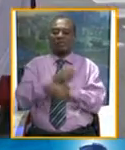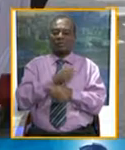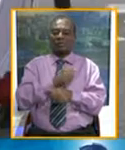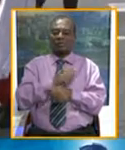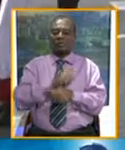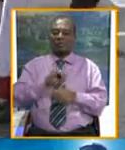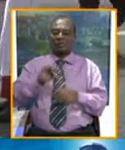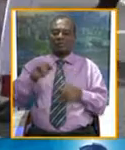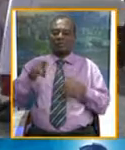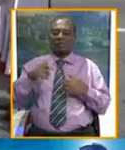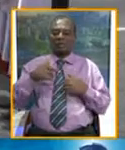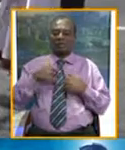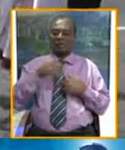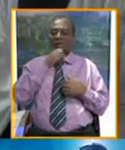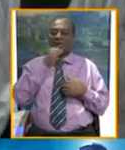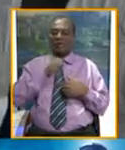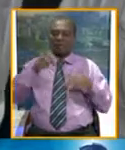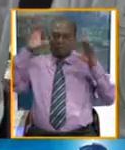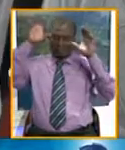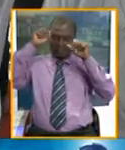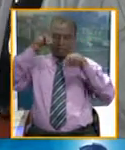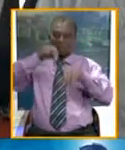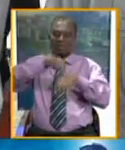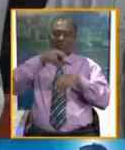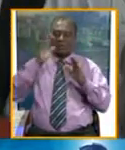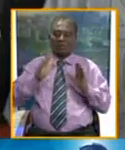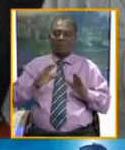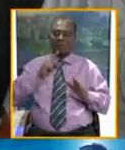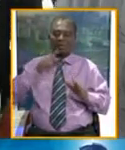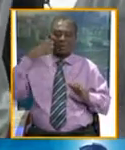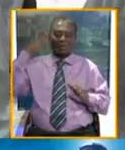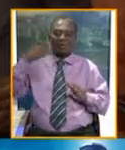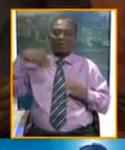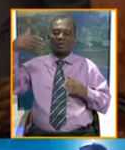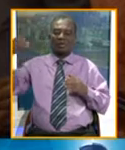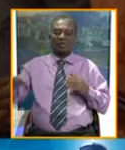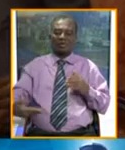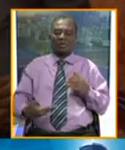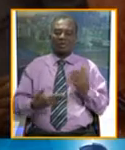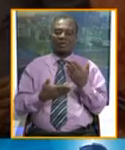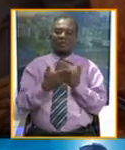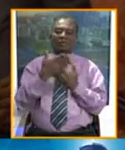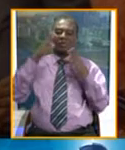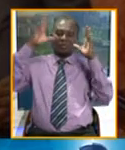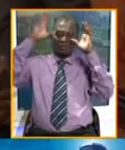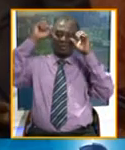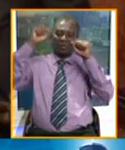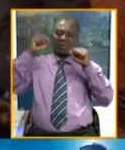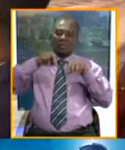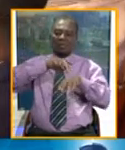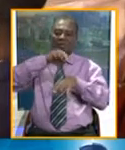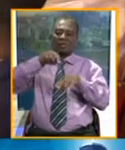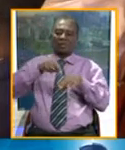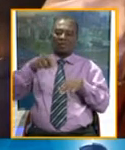Mamadou Issoufou, l'ex-président nigérien, sera reçu dans quelques heures par le président de la